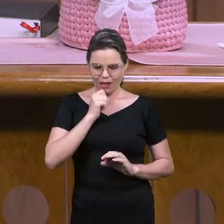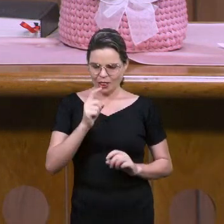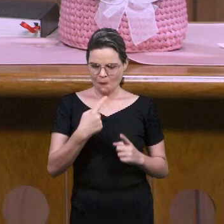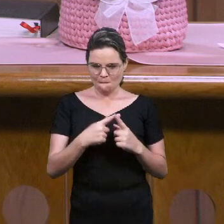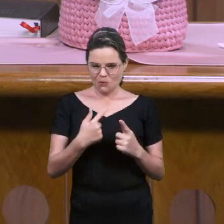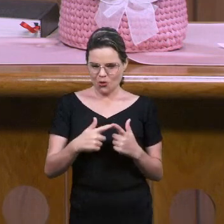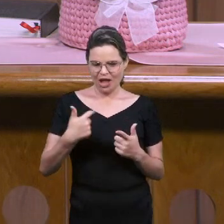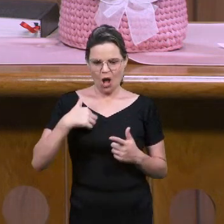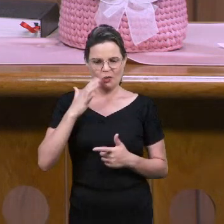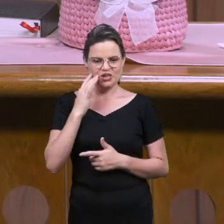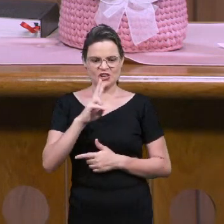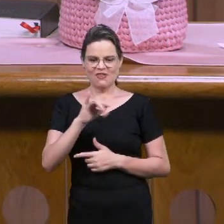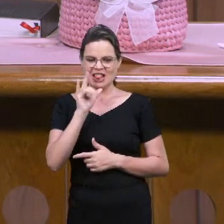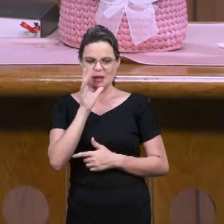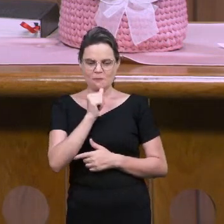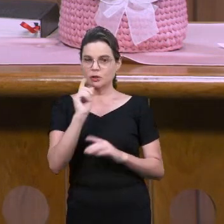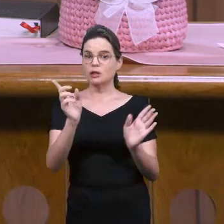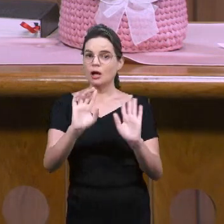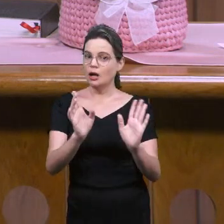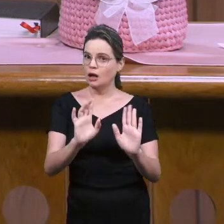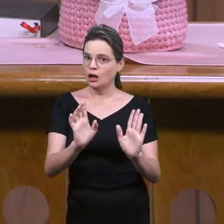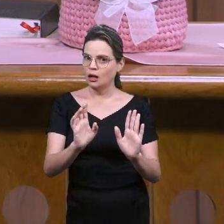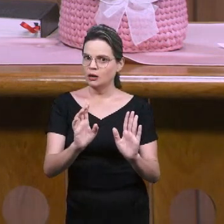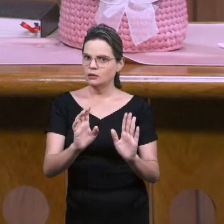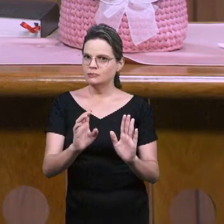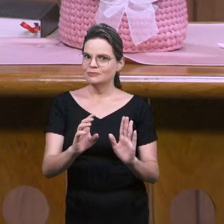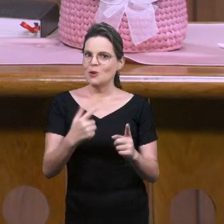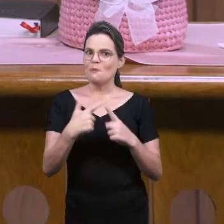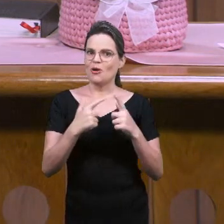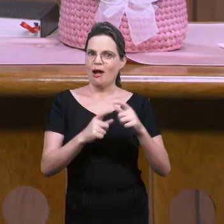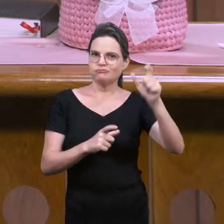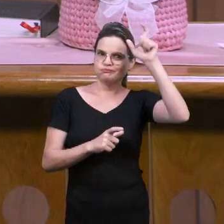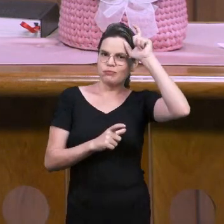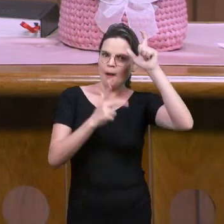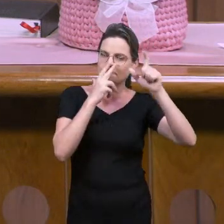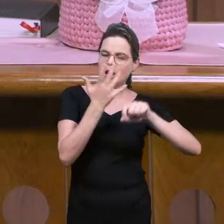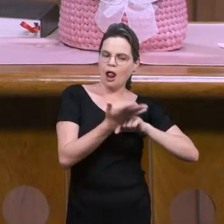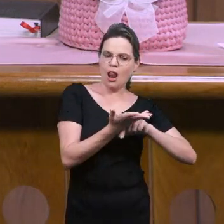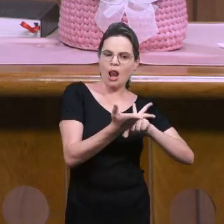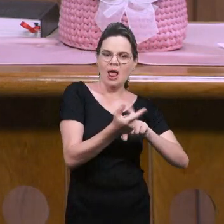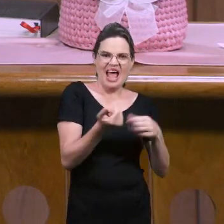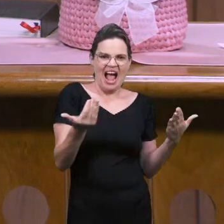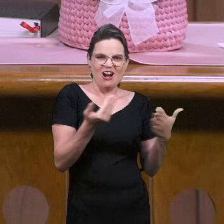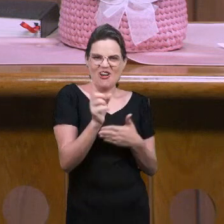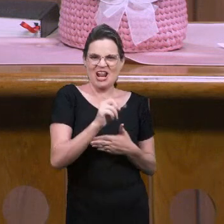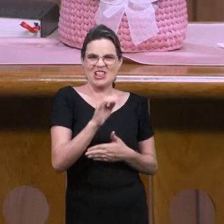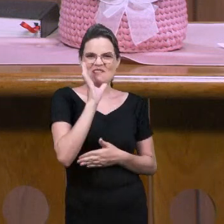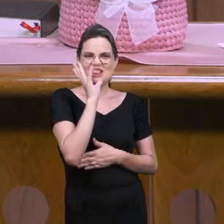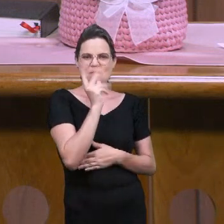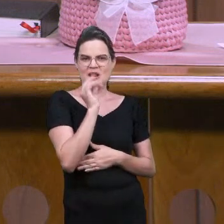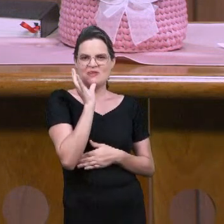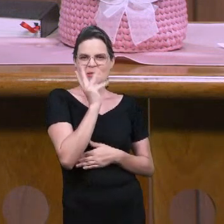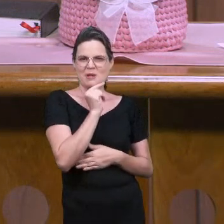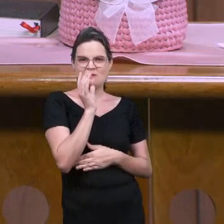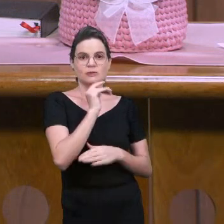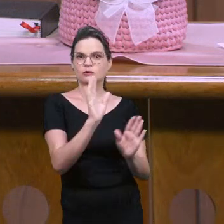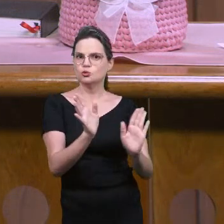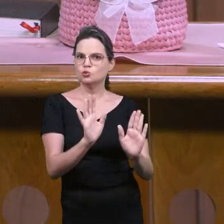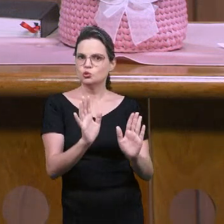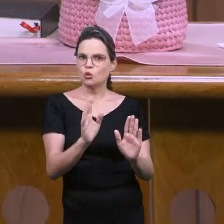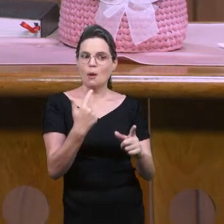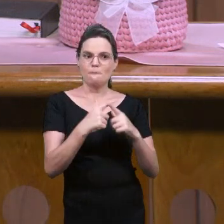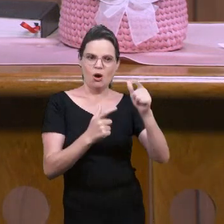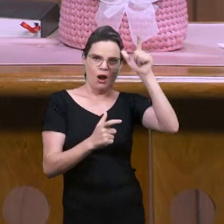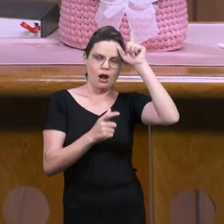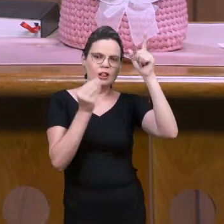que je prépare pour l'enlèvement. L'enlèvement ne sera pas maintenant. C'est ce que l'adversaire dit. Attention, l'enlèvement ne